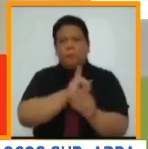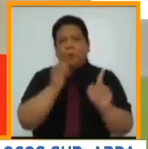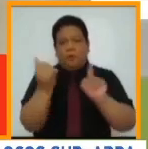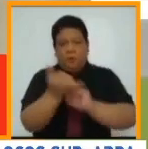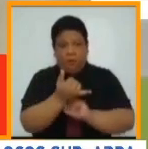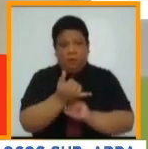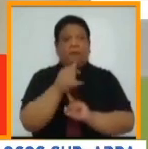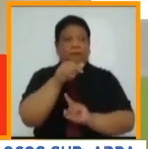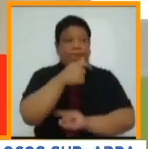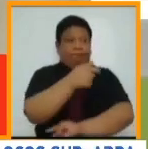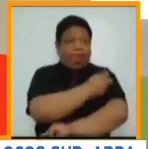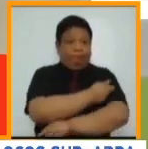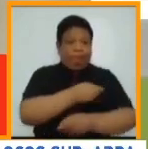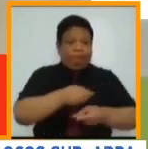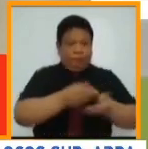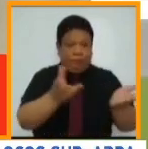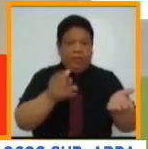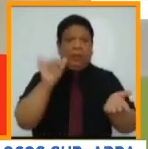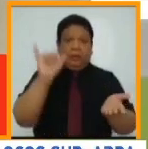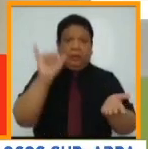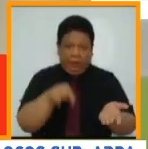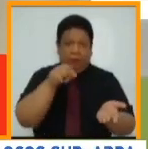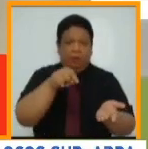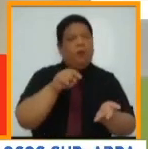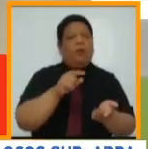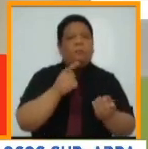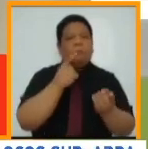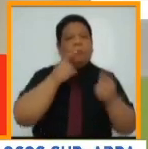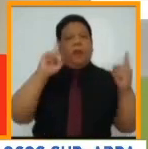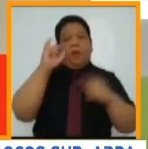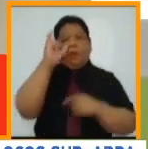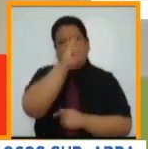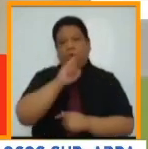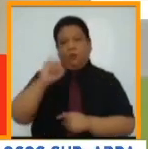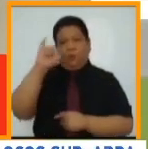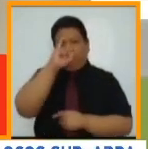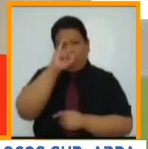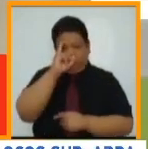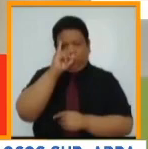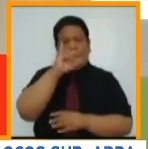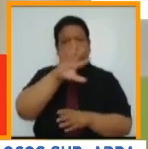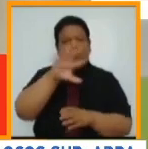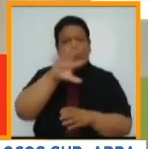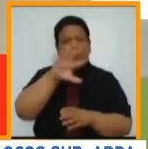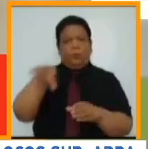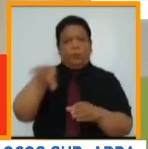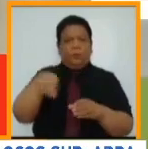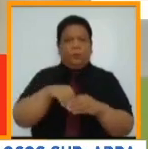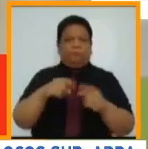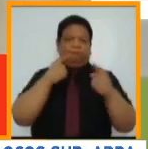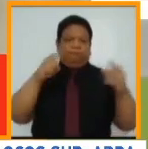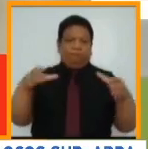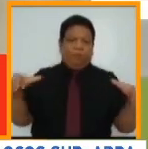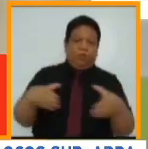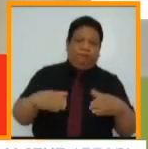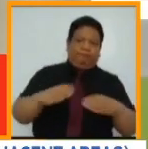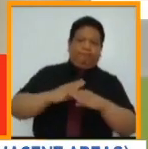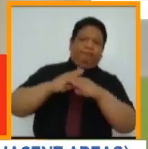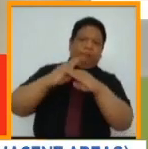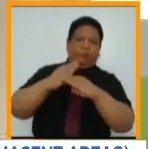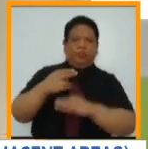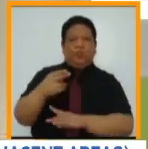sa listahan ng highly urbanized city sa bansa na nakamit na ang herd immunity sa pagbabakuna kontra